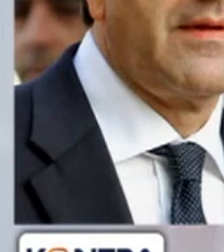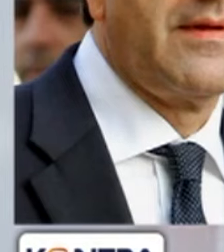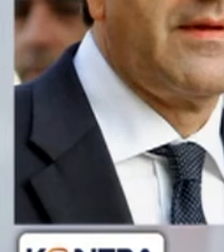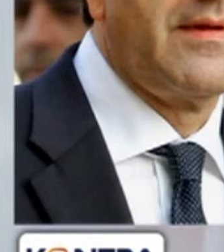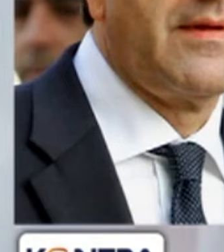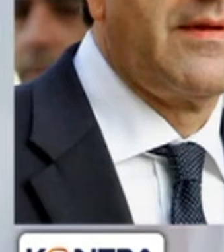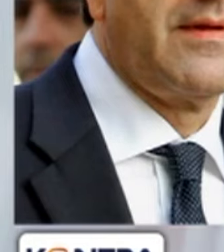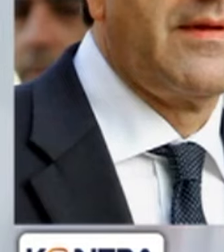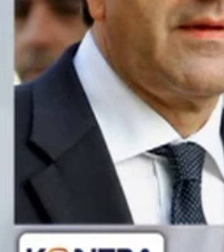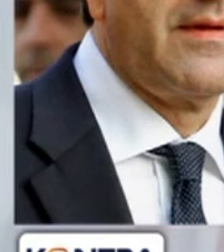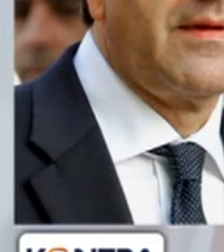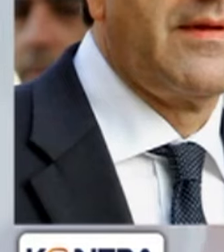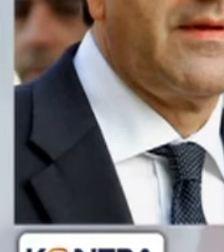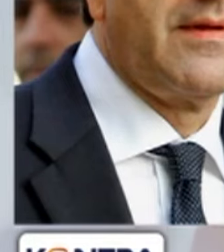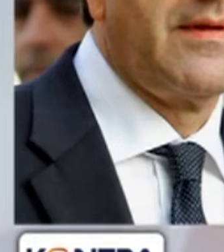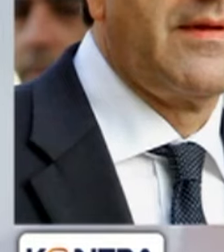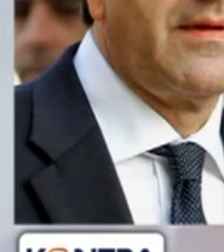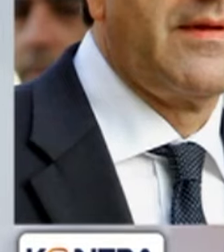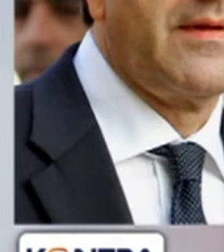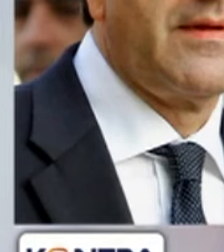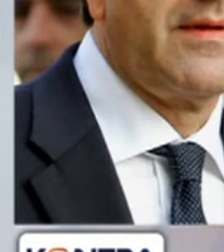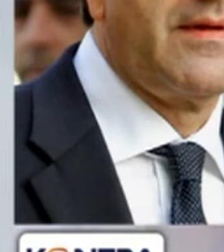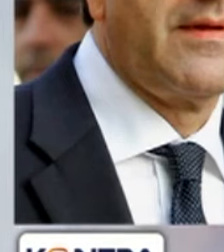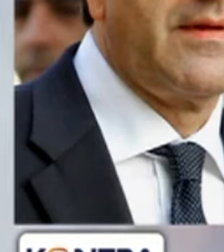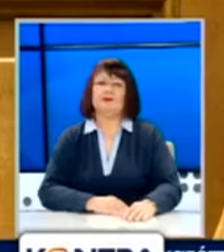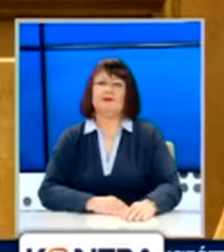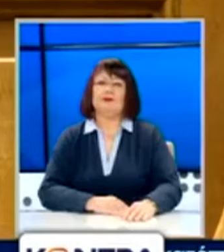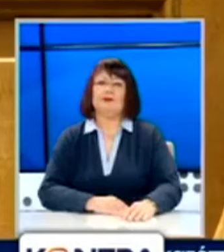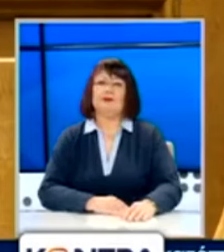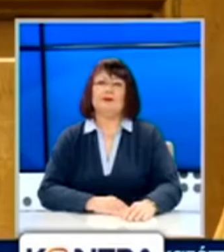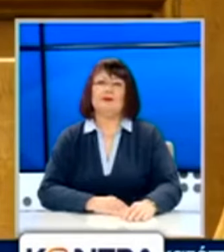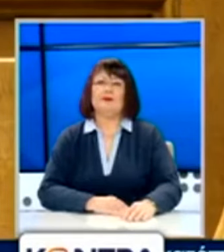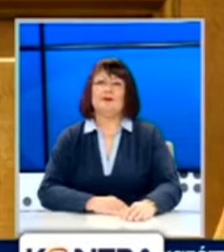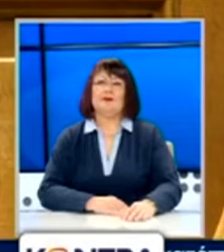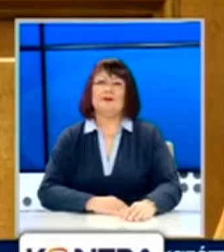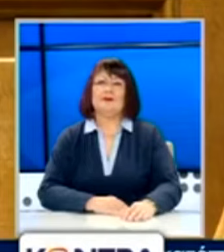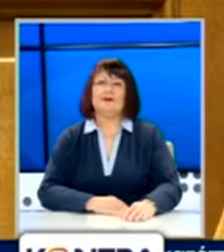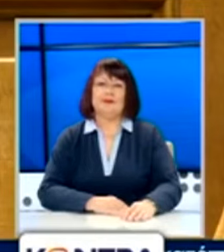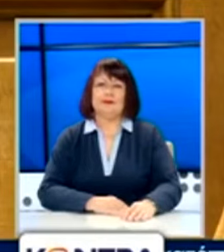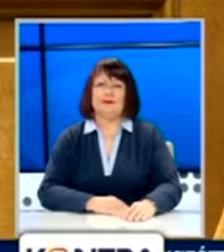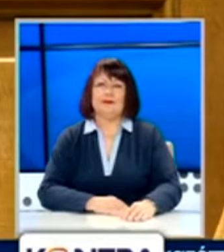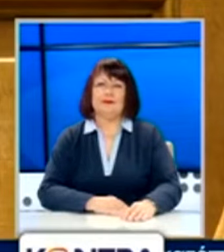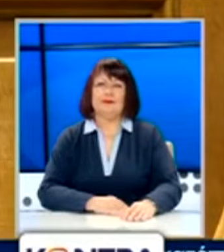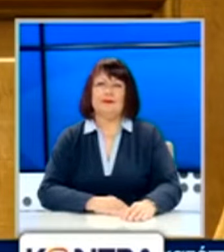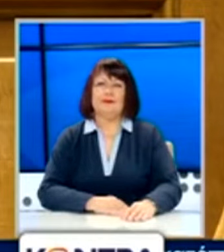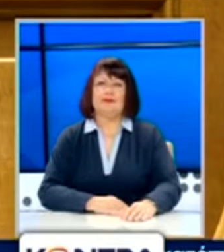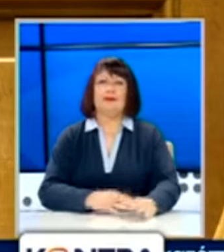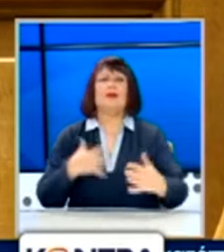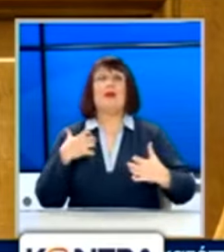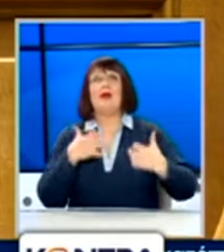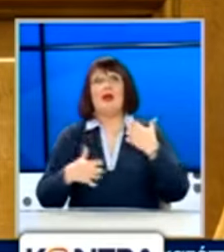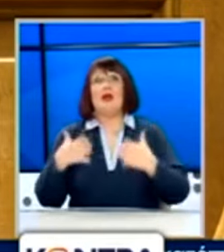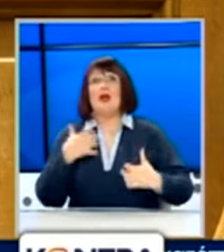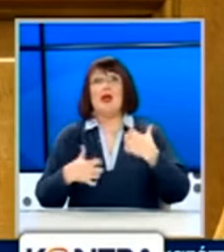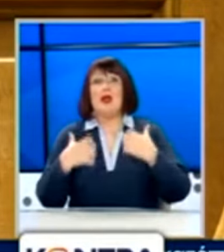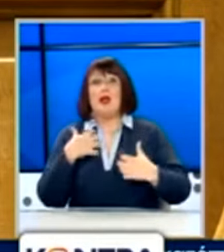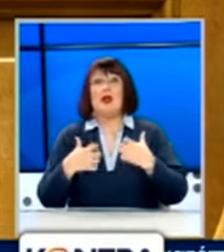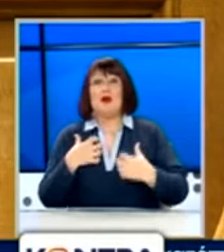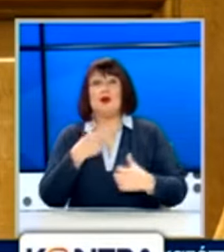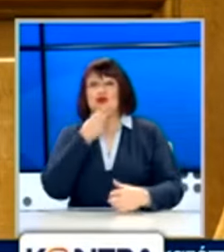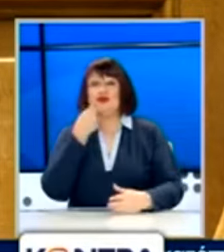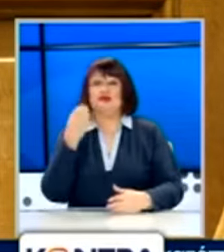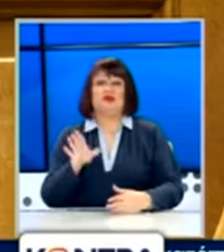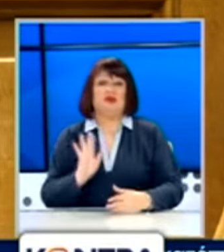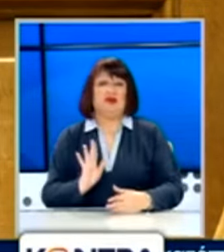χαργεντισμούς, βραχύβια σύμφωνα φιλίας και υποκλήσεις. Η απαξιωτική αυτή συμπεριφορά του Πρωθυπουργού δεν έμεινε αναπάντητη και από την πλευρά